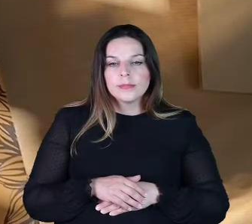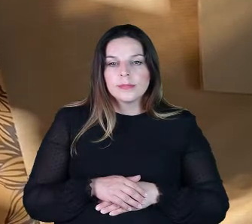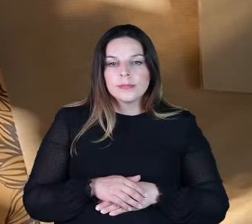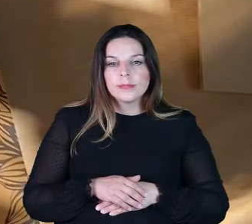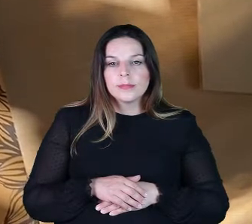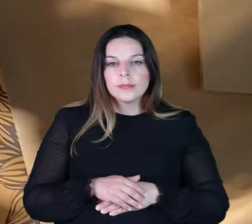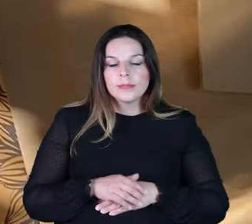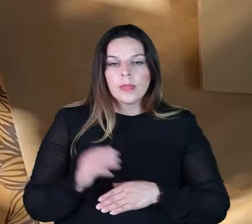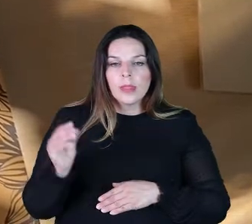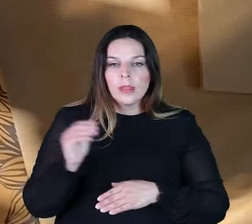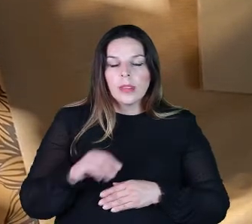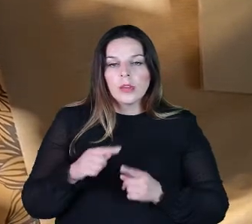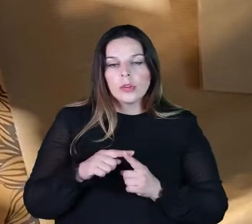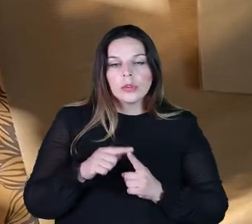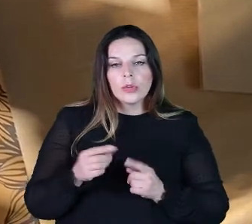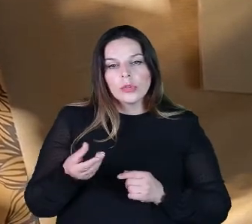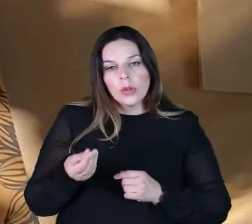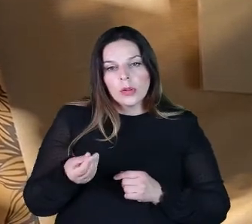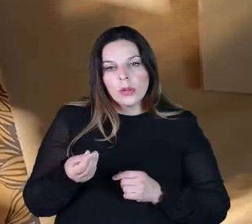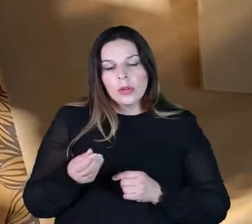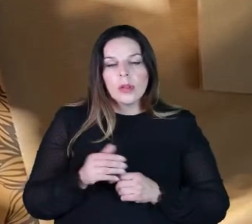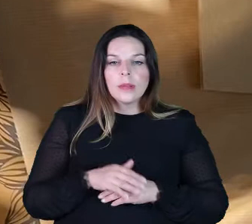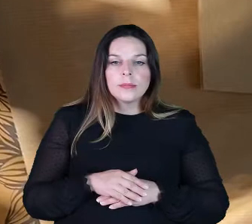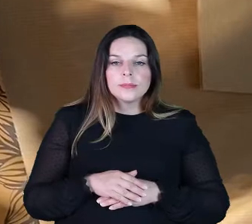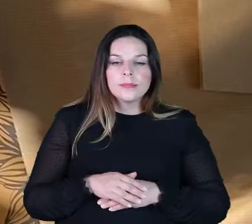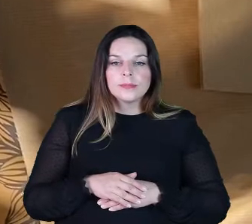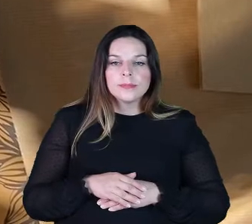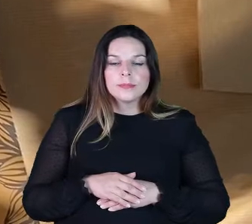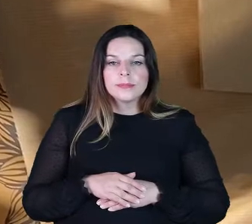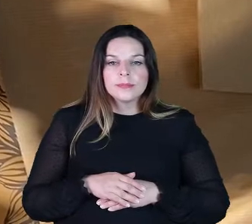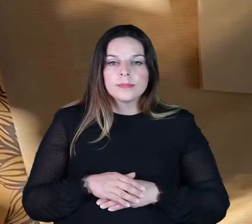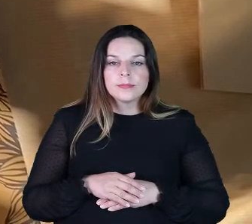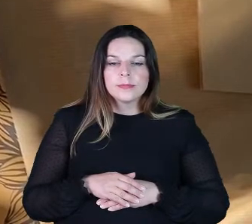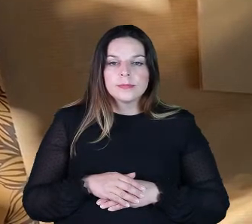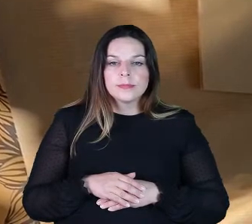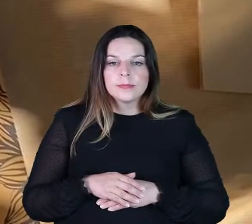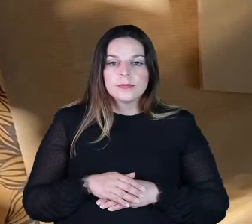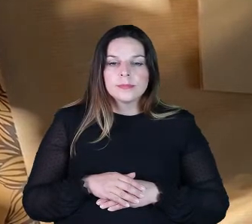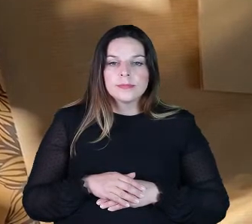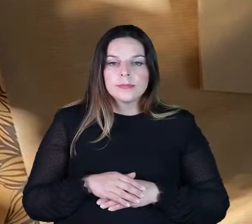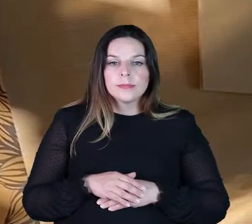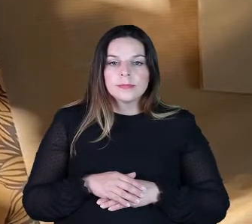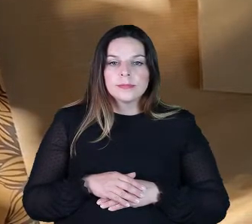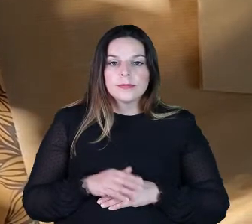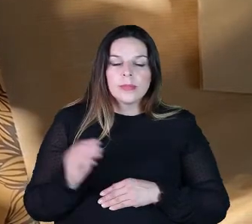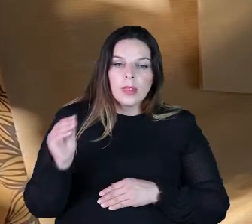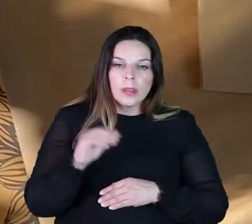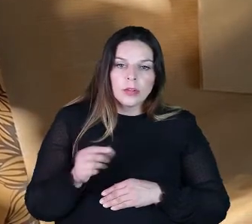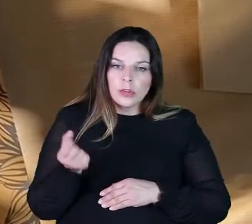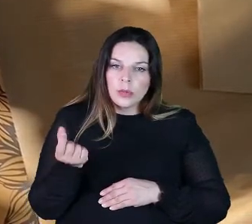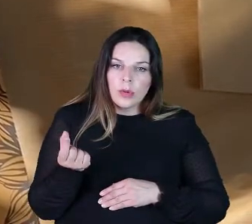Tak, jeszcze troszeczkę doklejam, za mało kleju dałam i za chwileczkę jeszcze